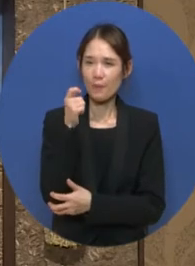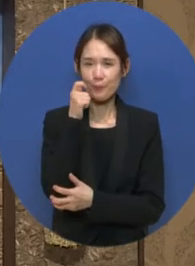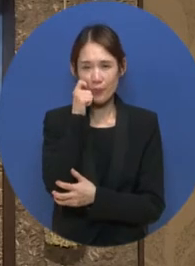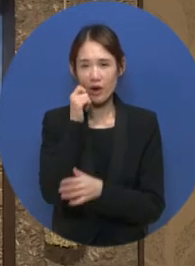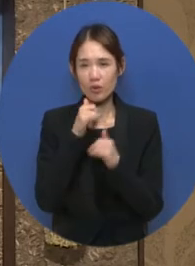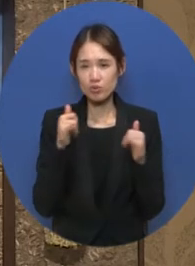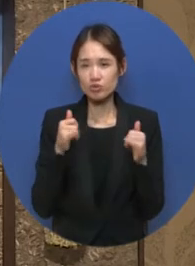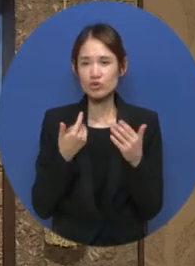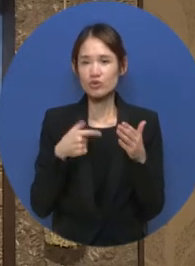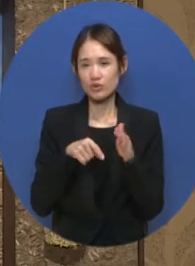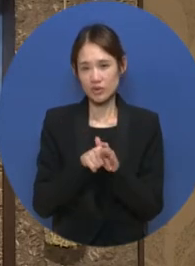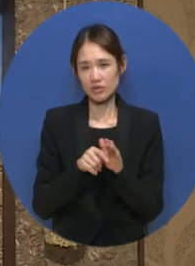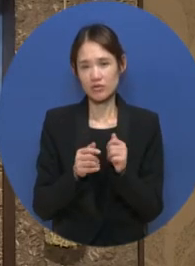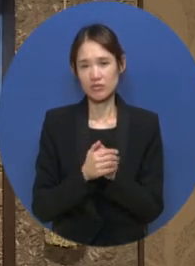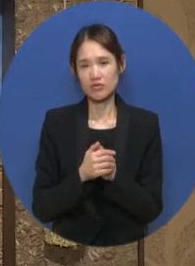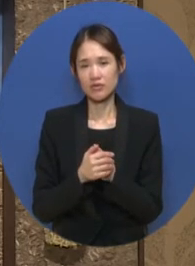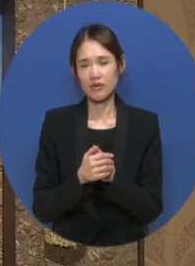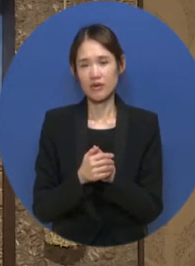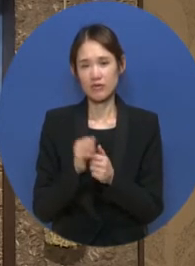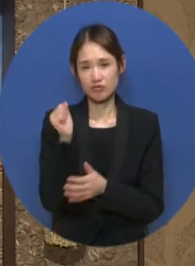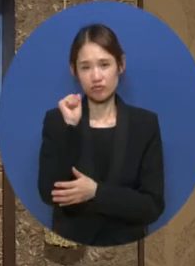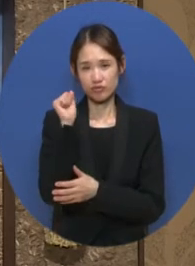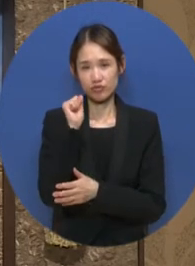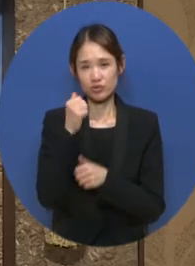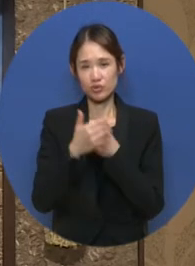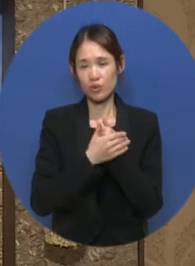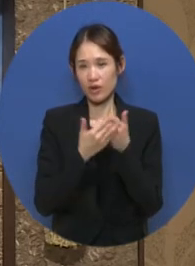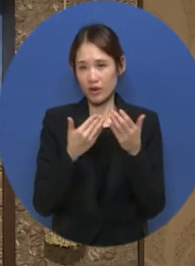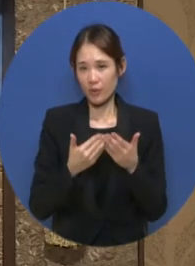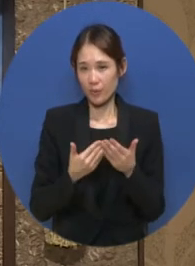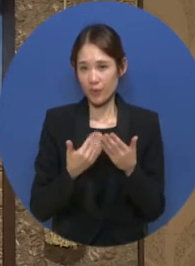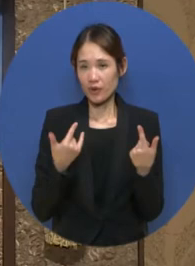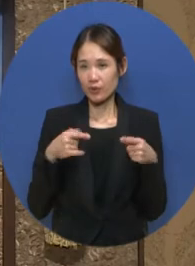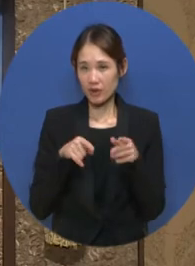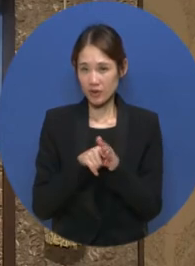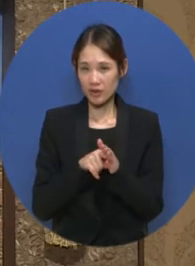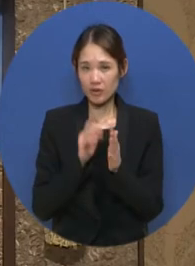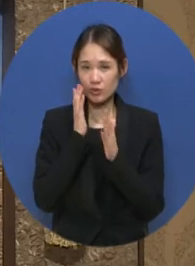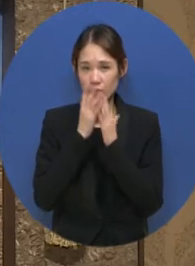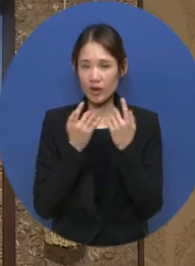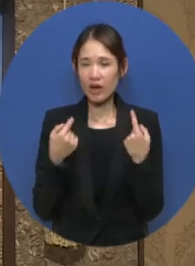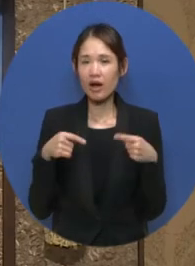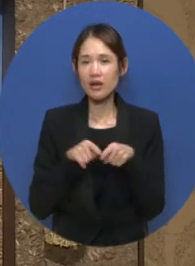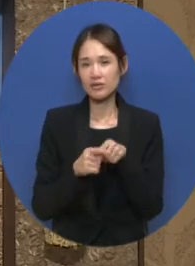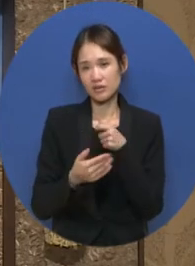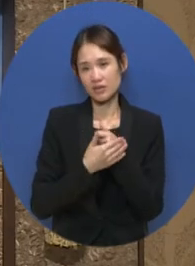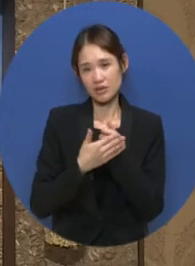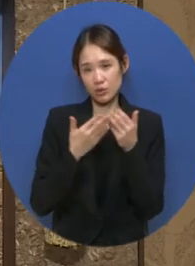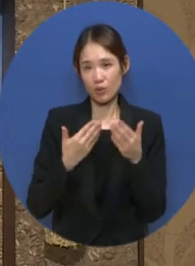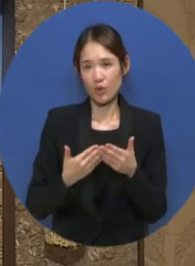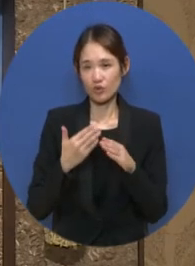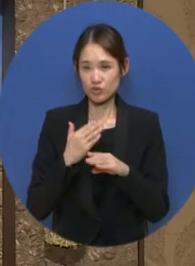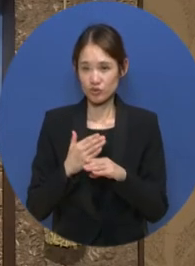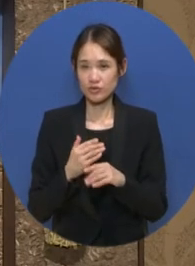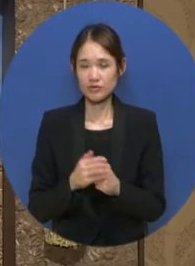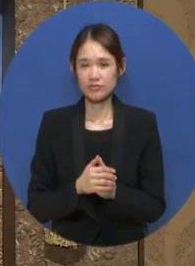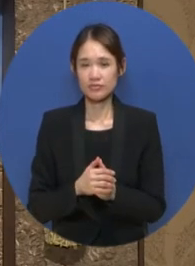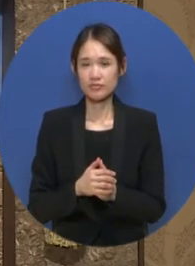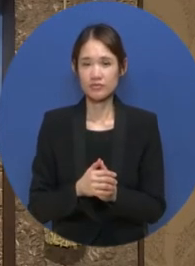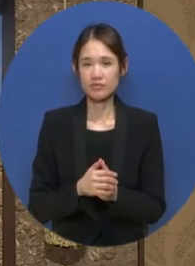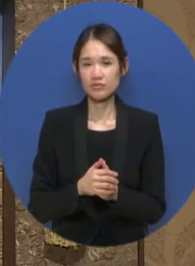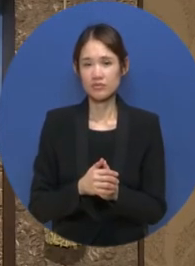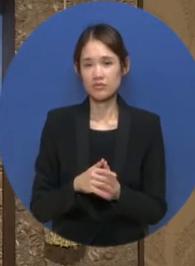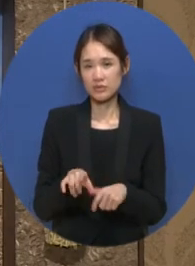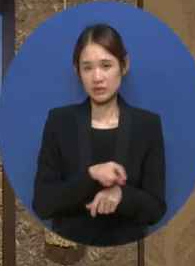못 하시는 분들 같은 경우에는 좀전에 해주실 수 있는 분까지 도 초롱 여행에서 다 지원을 하고 있습니다 그렇기 때문에 뭐